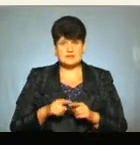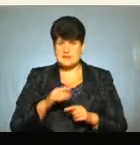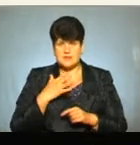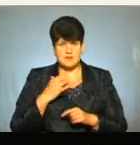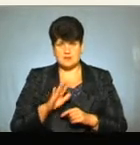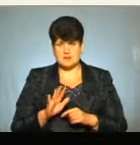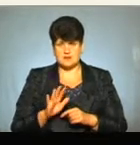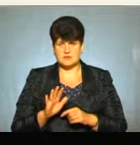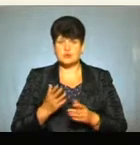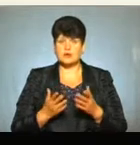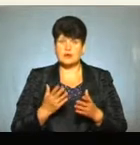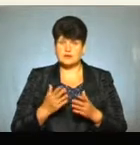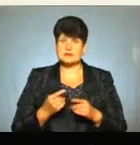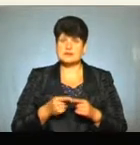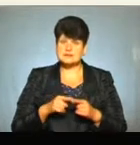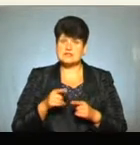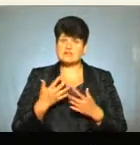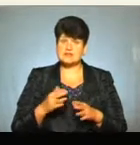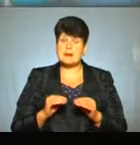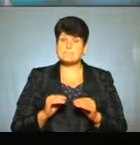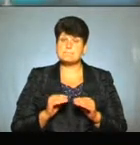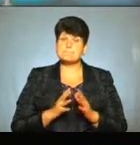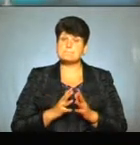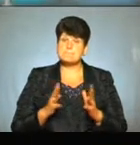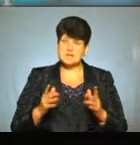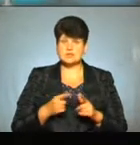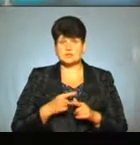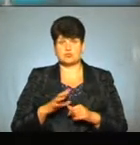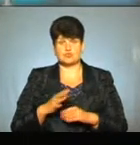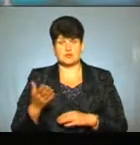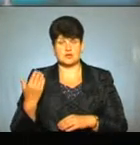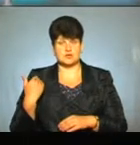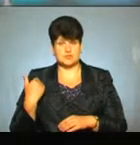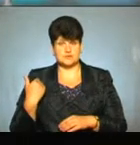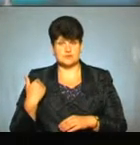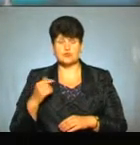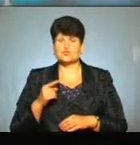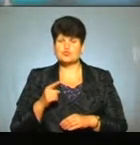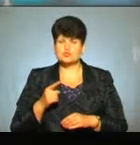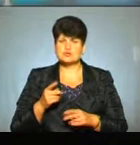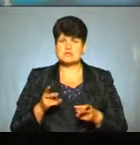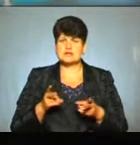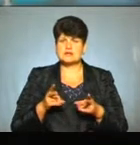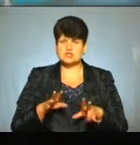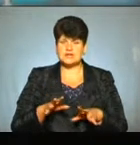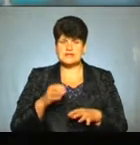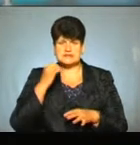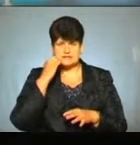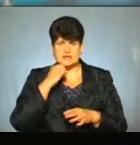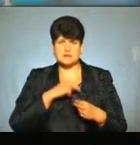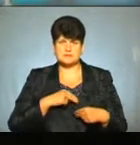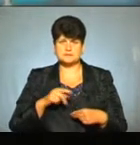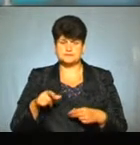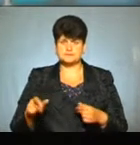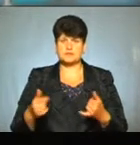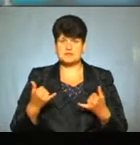є багато, але разом з тим це вже є більше, ніж було раніше. Тобто, чому залишалися от старі кадри,